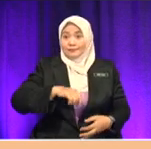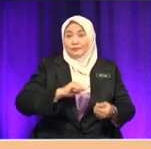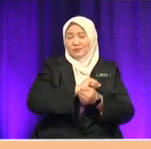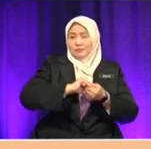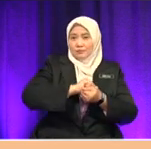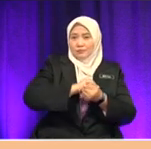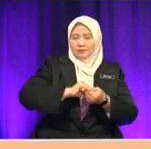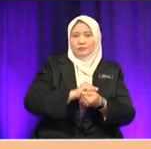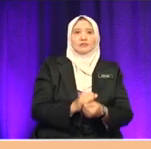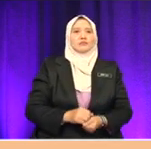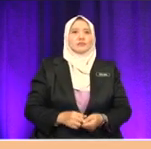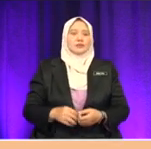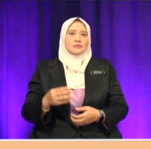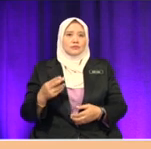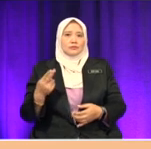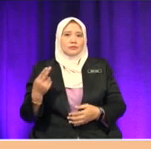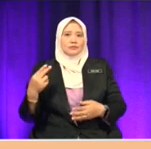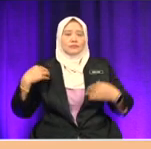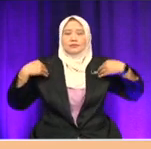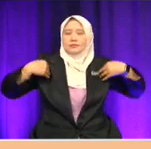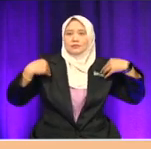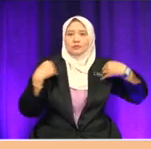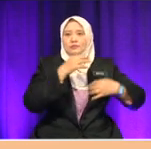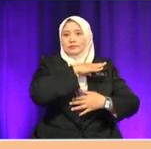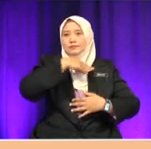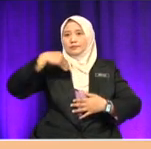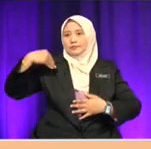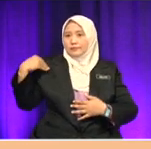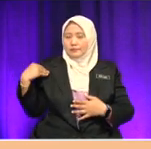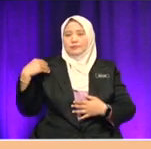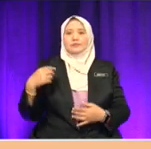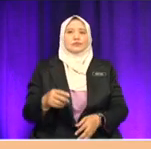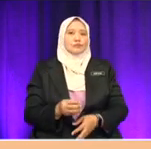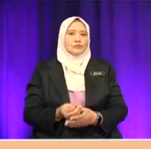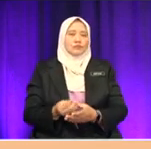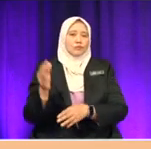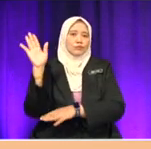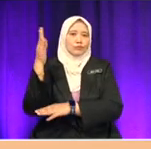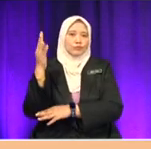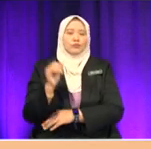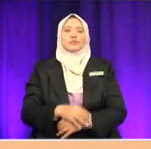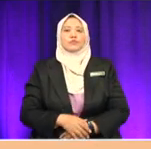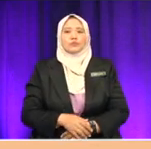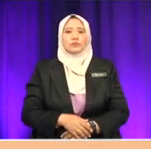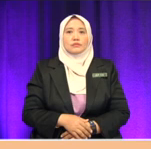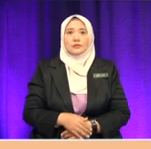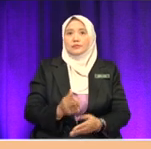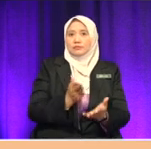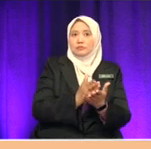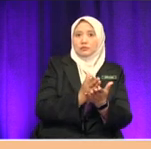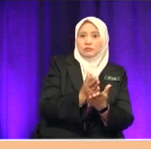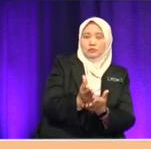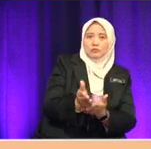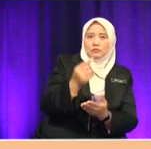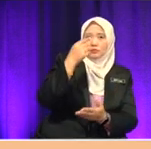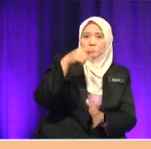menyerap nitrat bagi tumbuh-tumbuhan. Dan yang ketiga, kita ada perubatan. Ha, kalau cakap berkaitan dengan perubatan ni